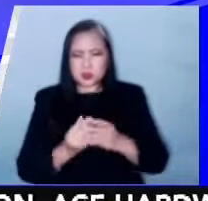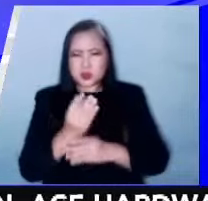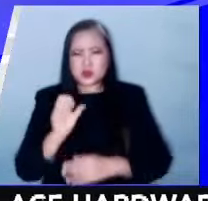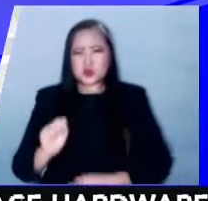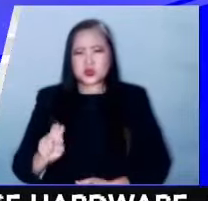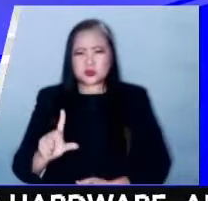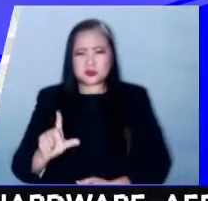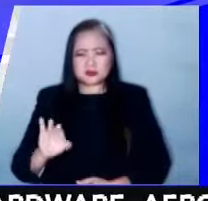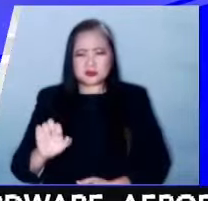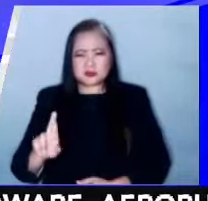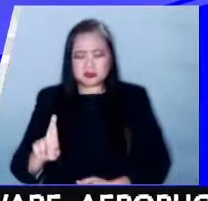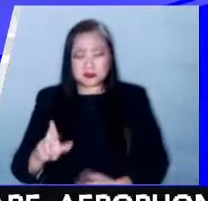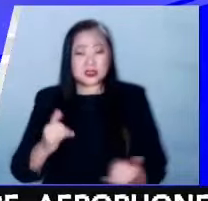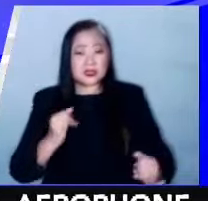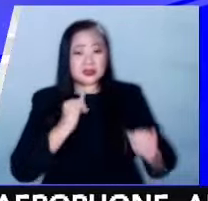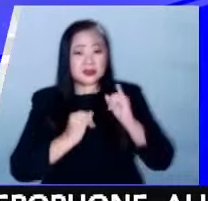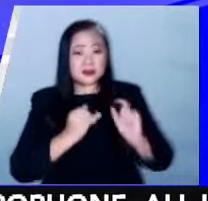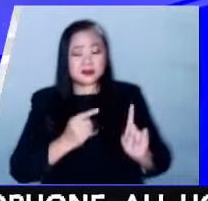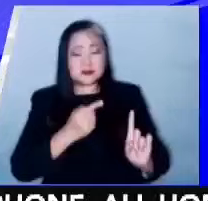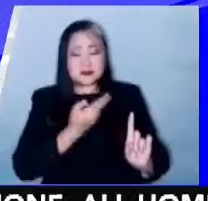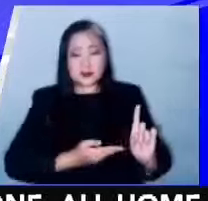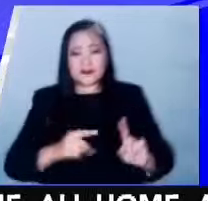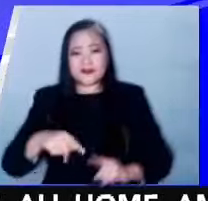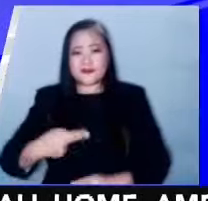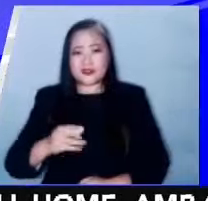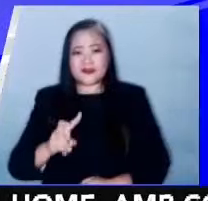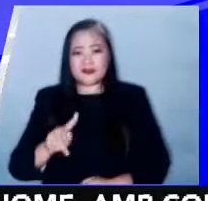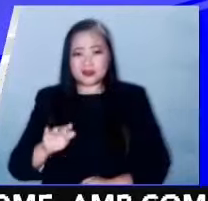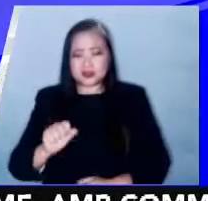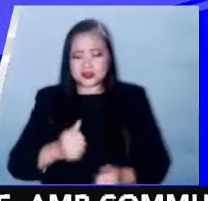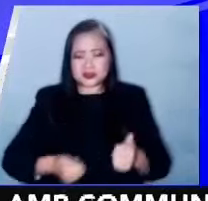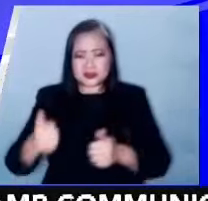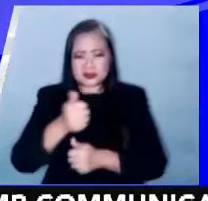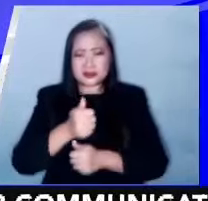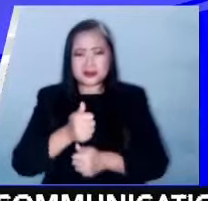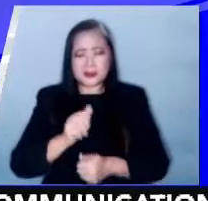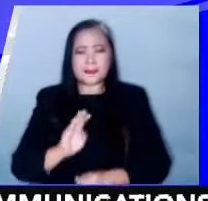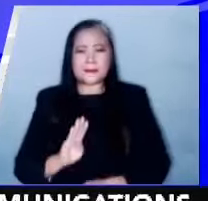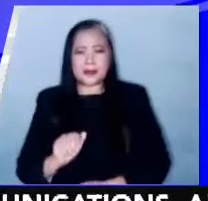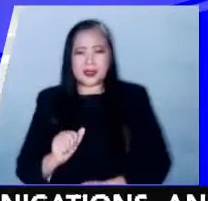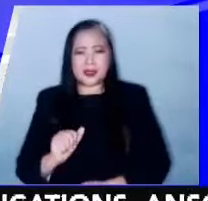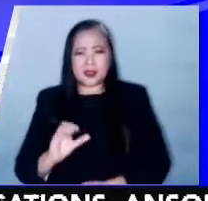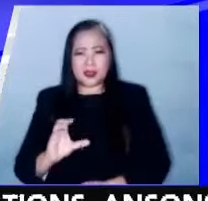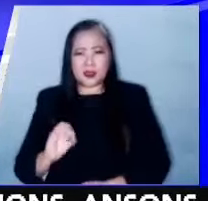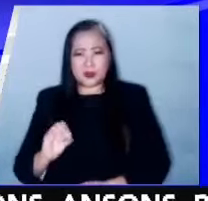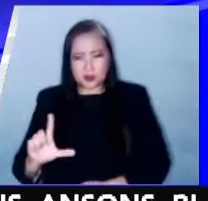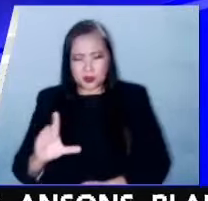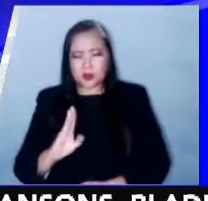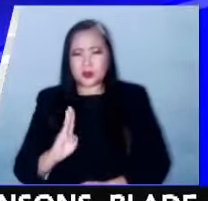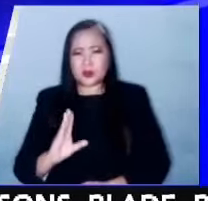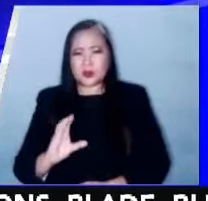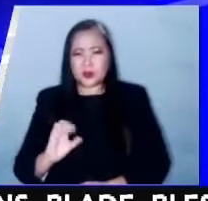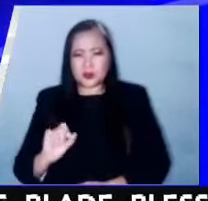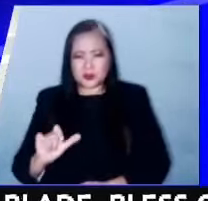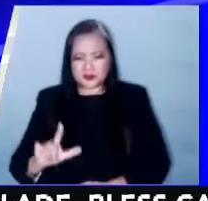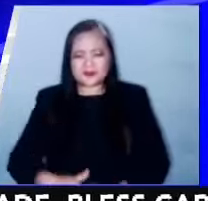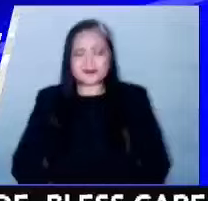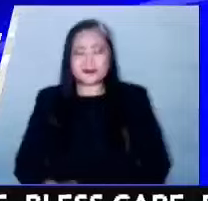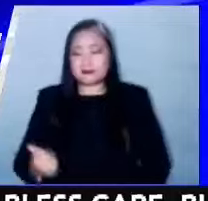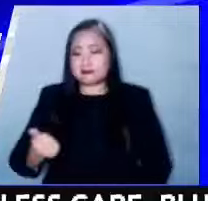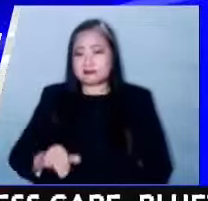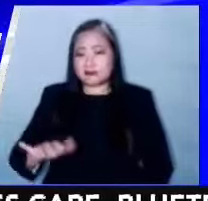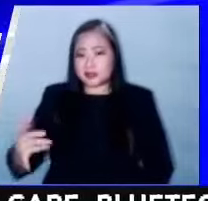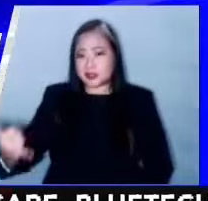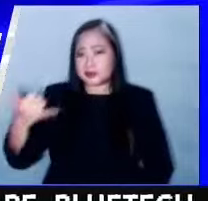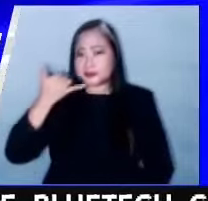natin si fibox Director Dr teresito bacolcol Good morning po Director Yes Good morning din po sa